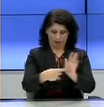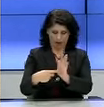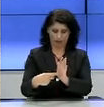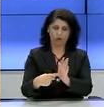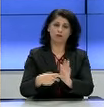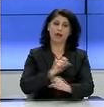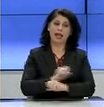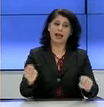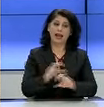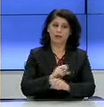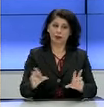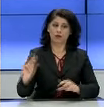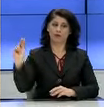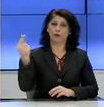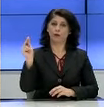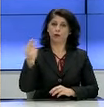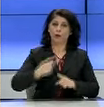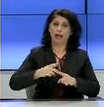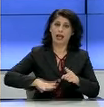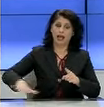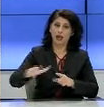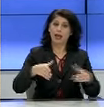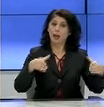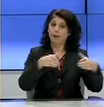Υπότιτλοι AUTHORWAVE